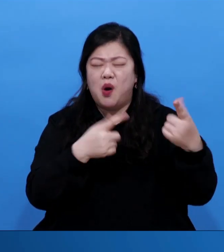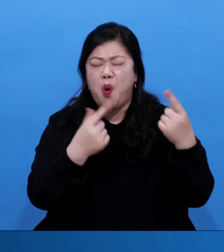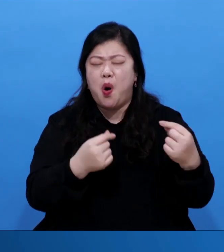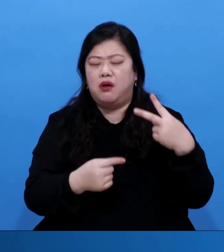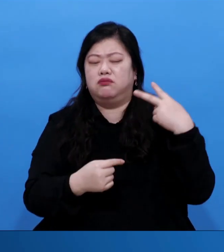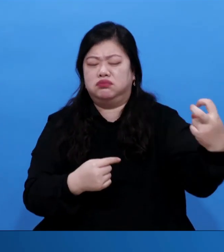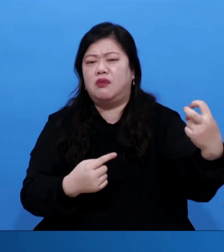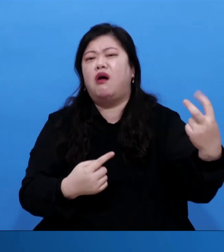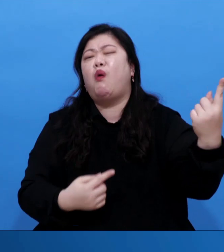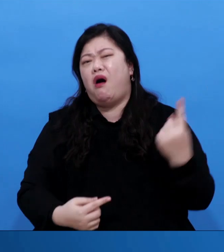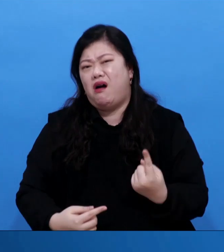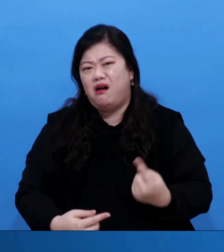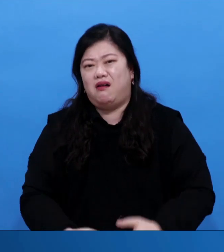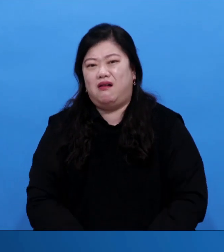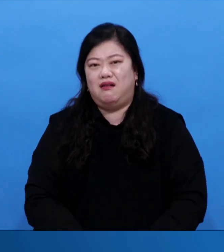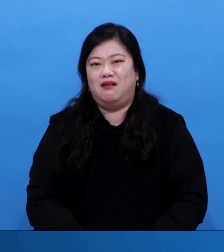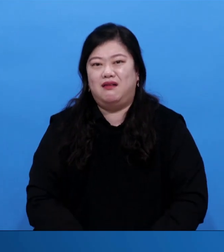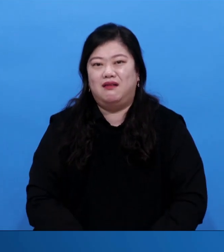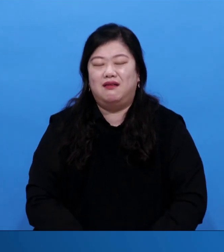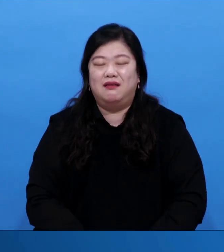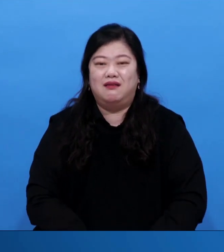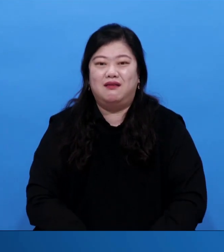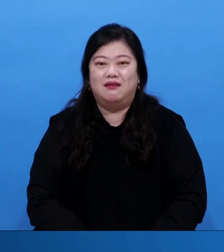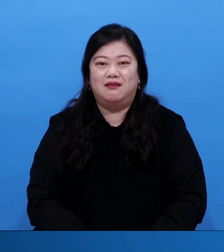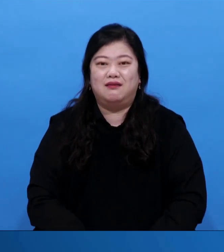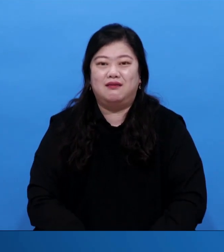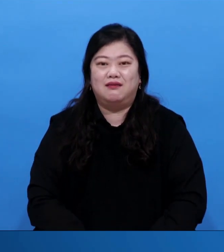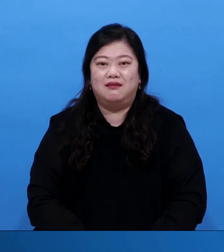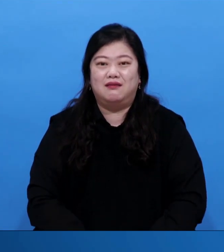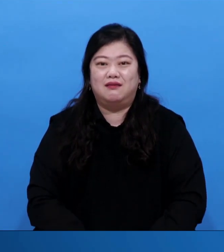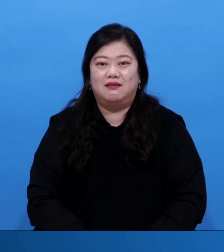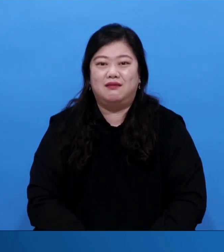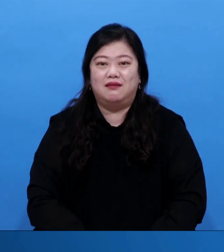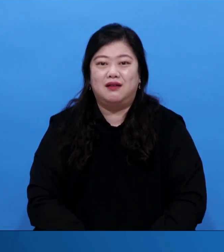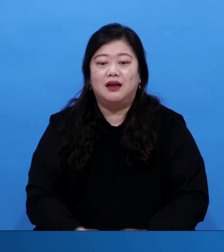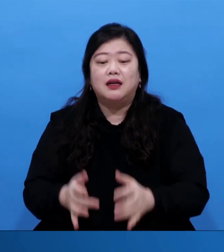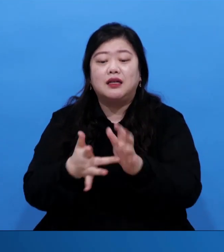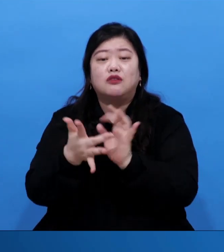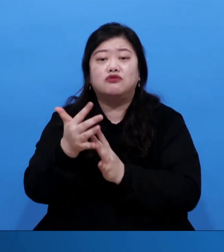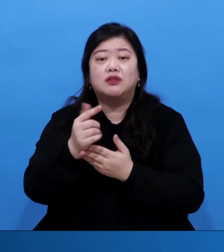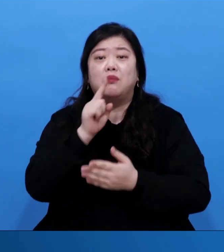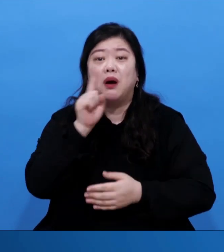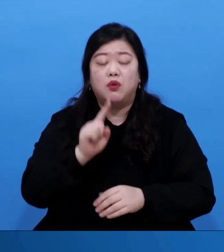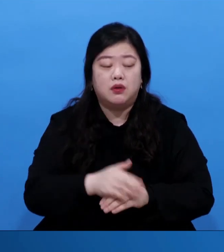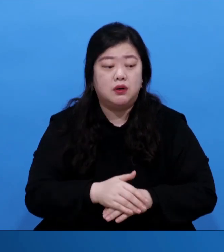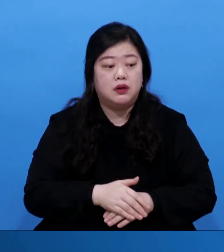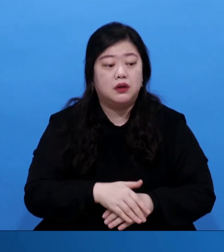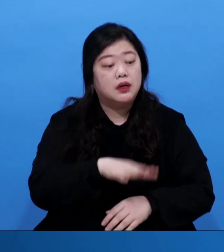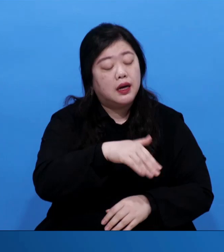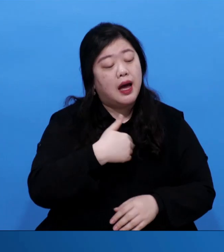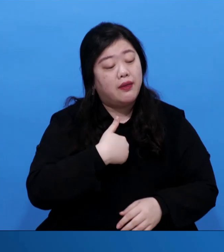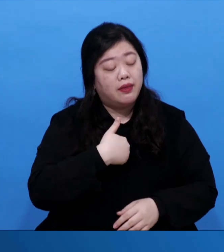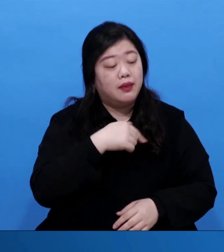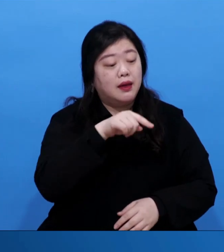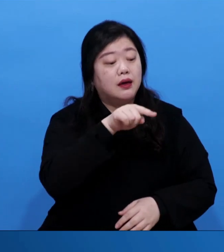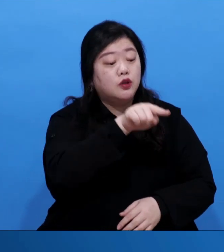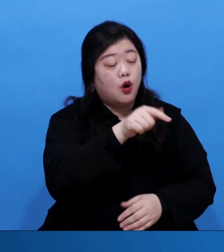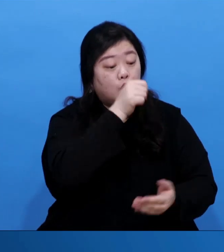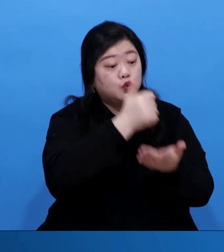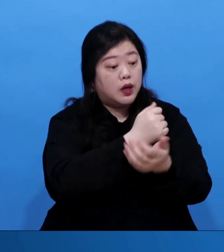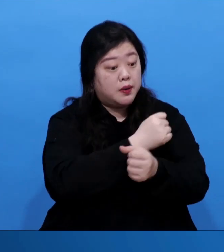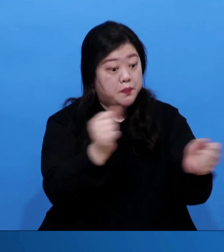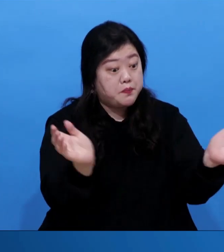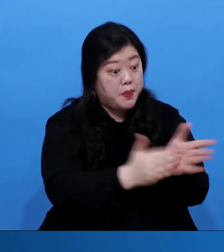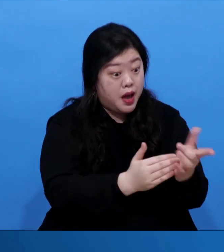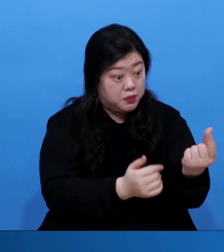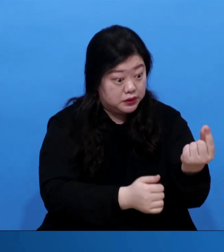그렇게 말씀하셨어요. Because Jesus said this. 네 죄를 사해 준 같이 다른 사람들도 사해 줘. That just as your sins were forgiven, you need to forgive